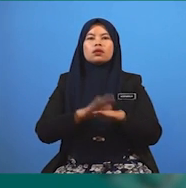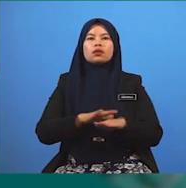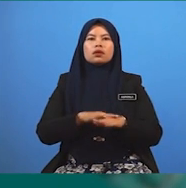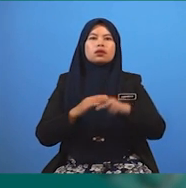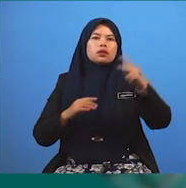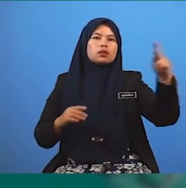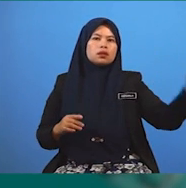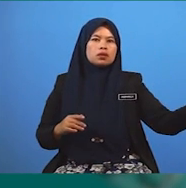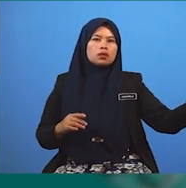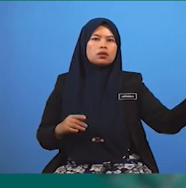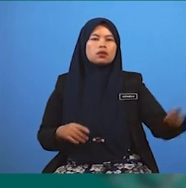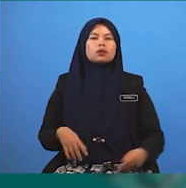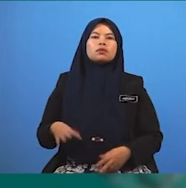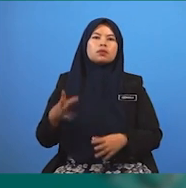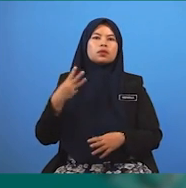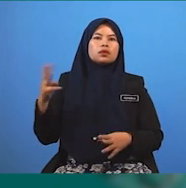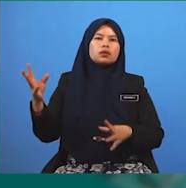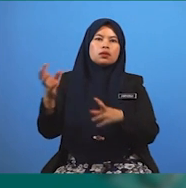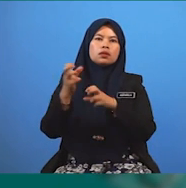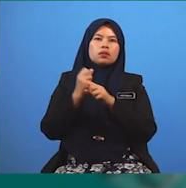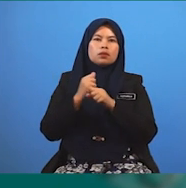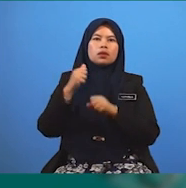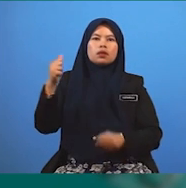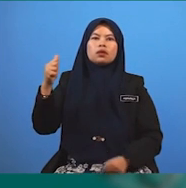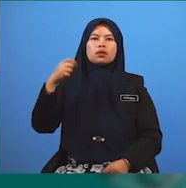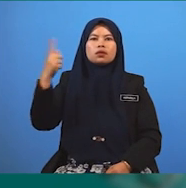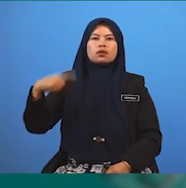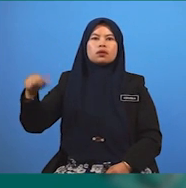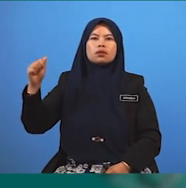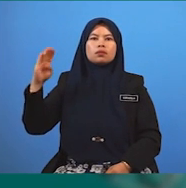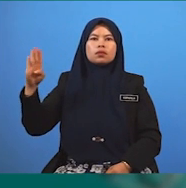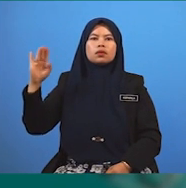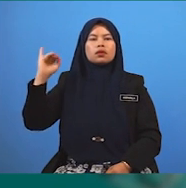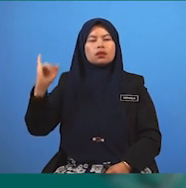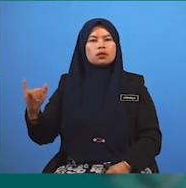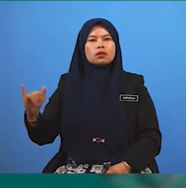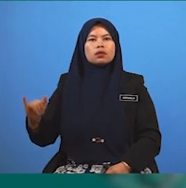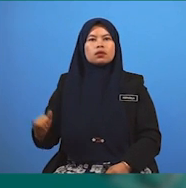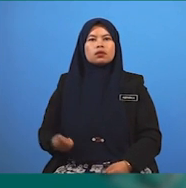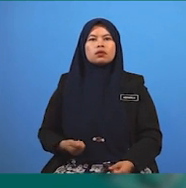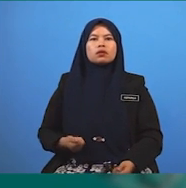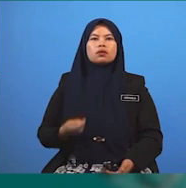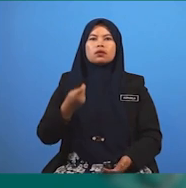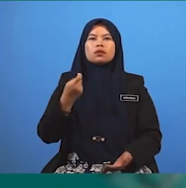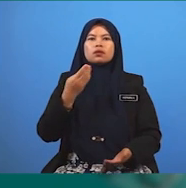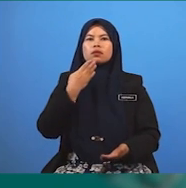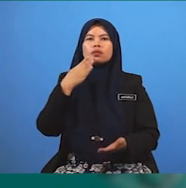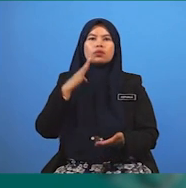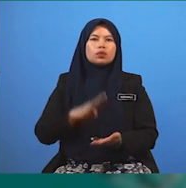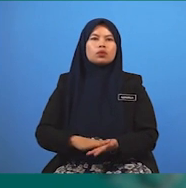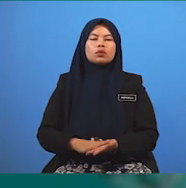mendapat azab yang pedih. Manakala yang ketiga ialah Al-Muqarrabun,